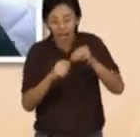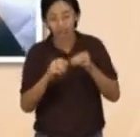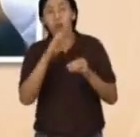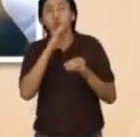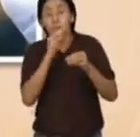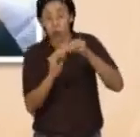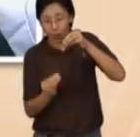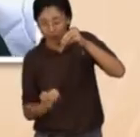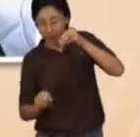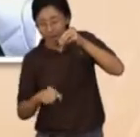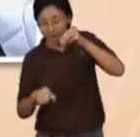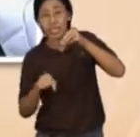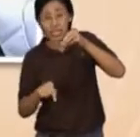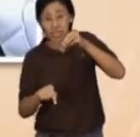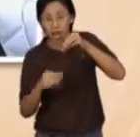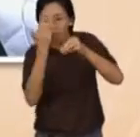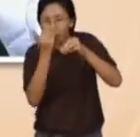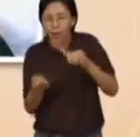านนึงนั่นเองนะคะ